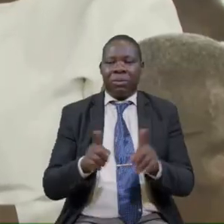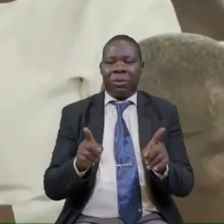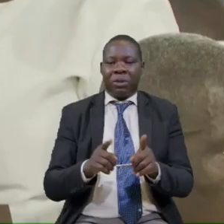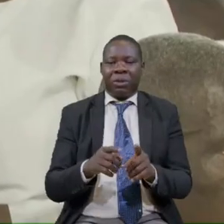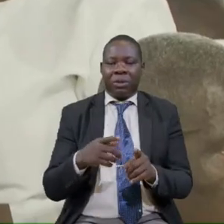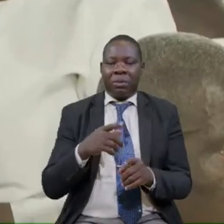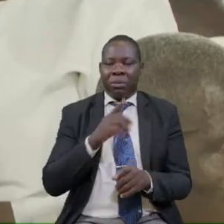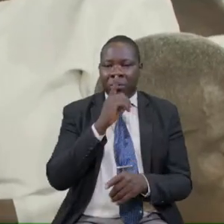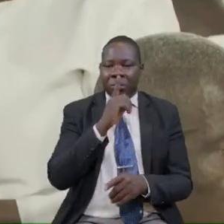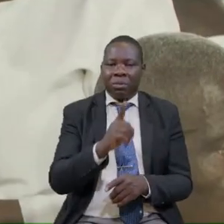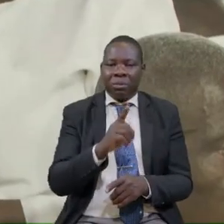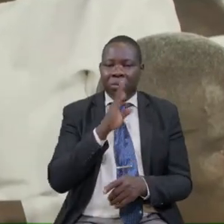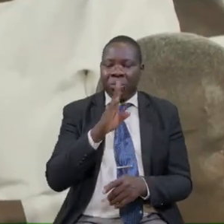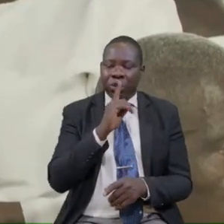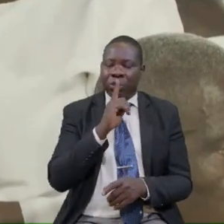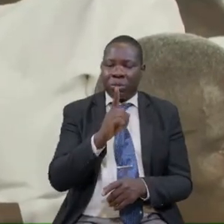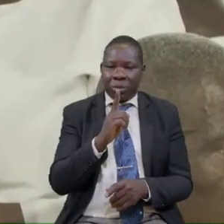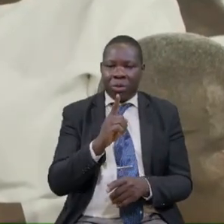Soyez diligent.